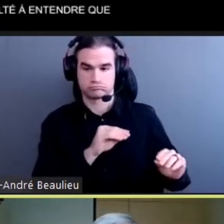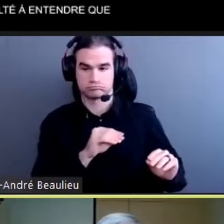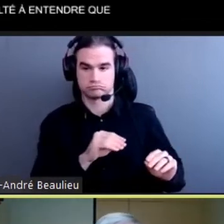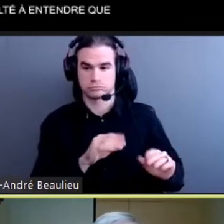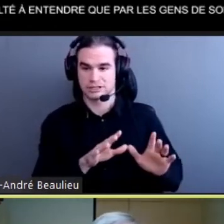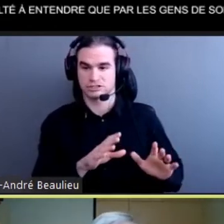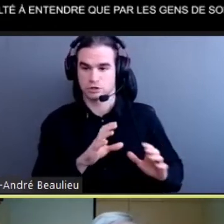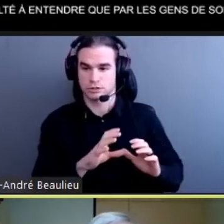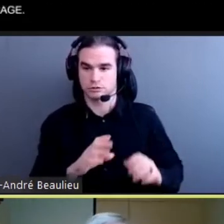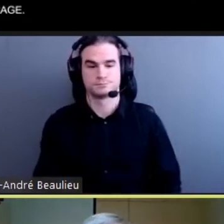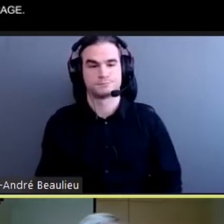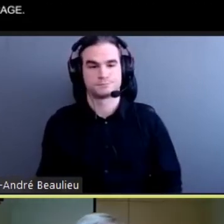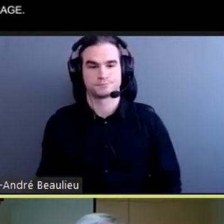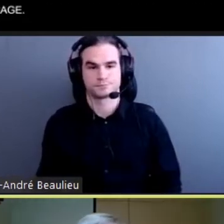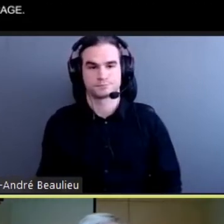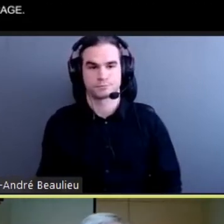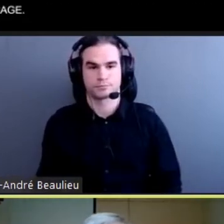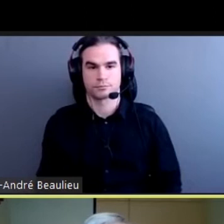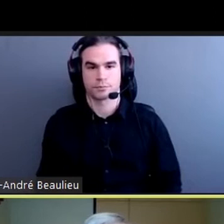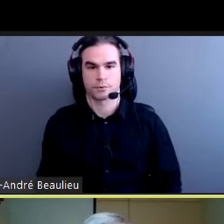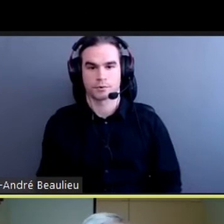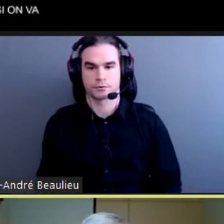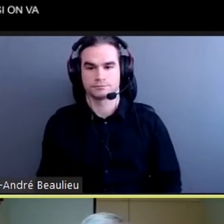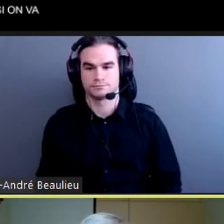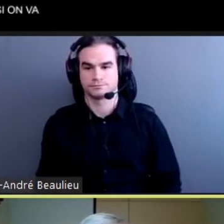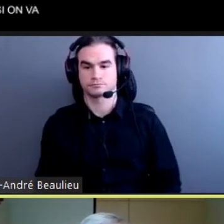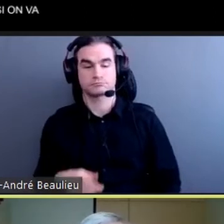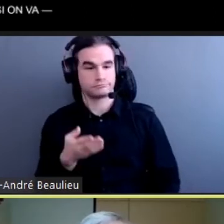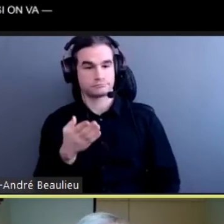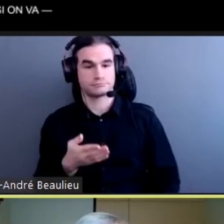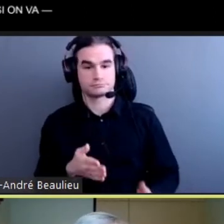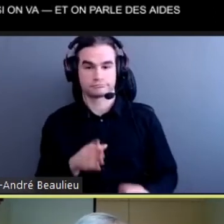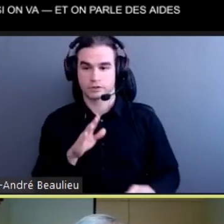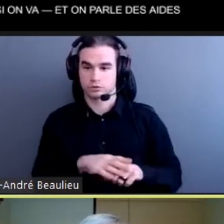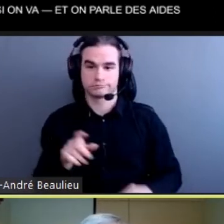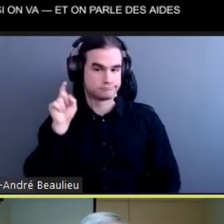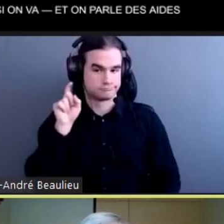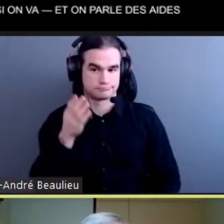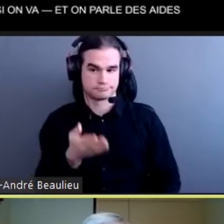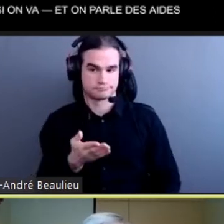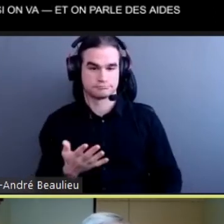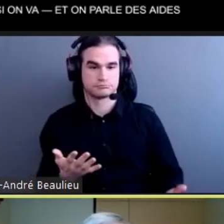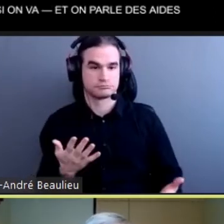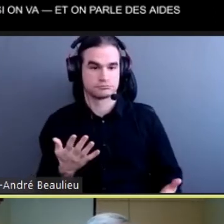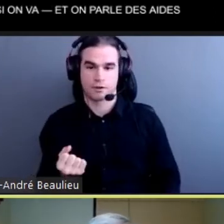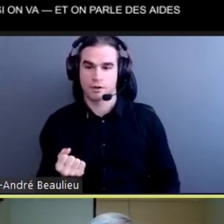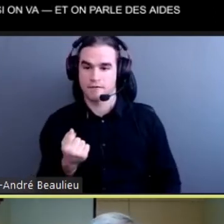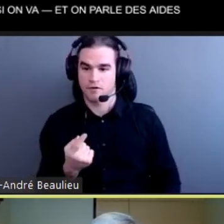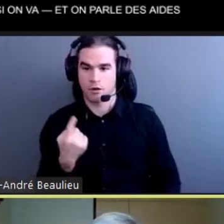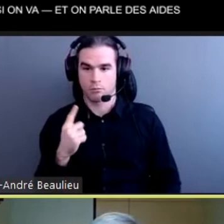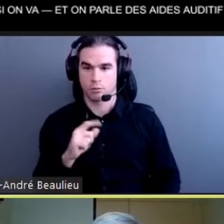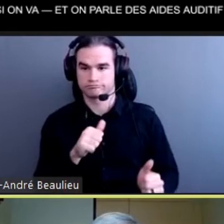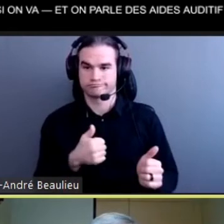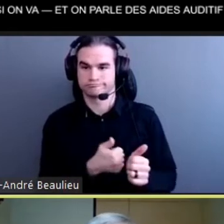diapo. Alors, si on va, puis on parle des aides auditives, comme je disais, c'est souvent ça qui est utilisé pour pallier à